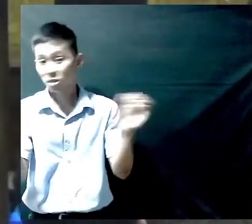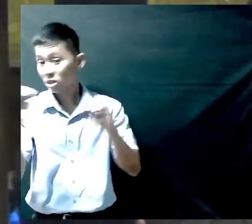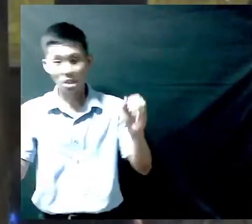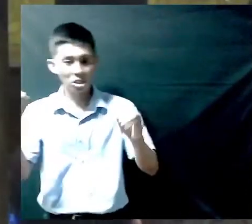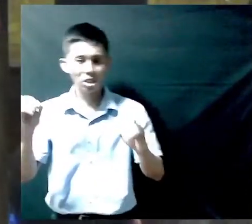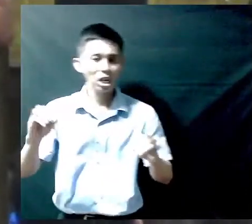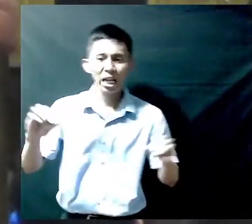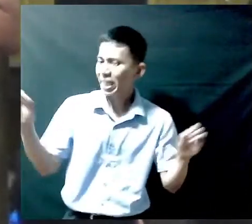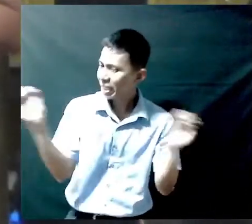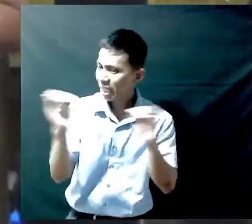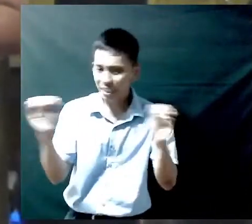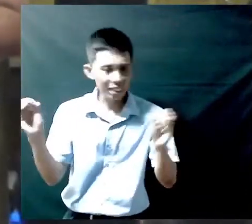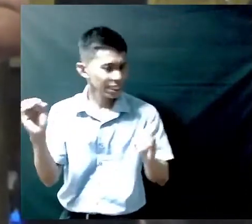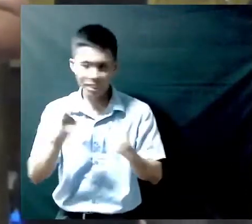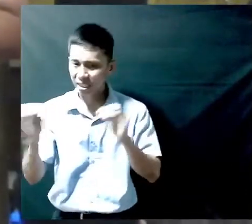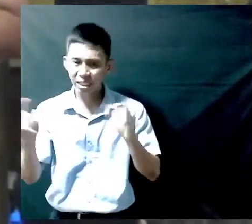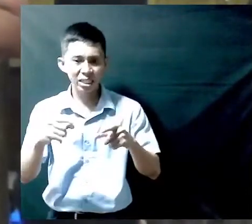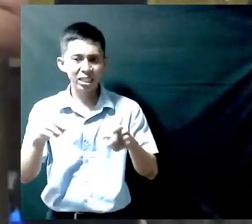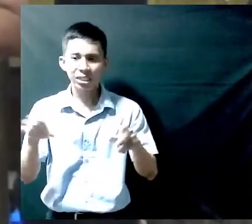regret.